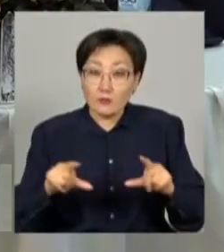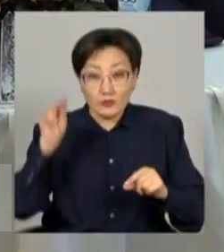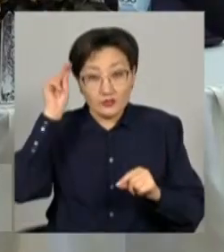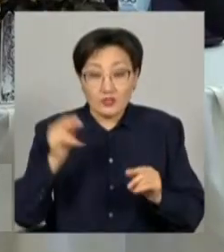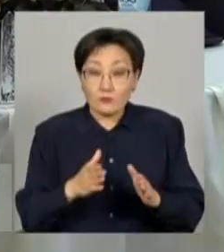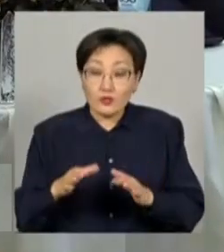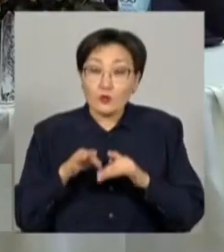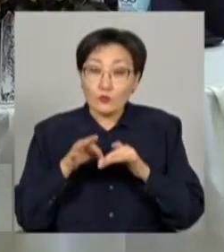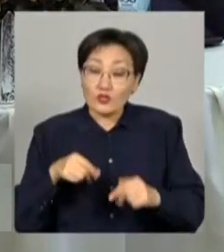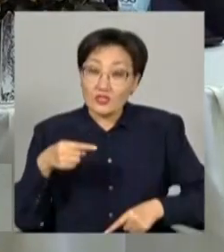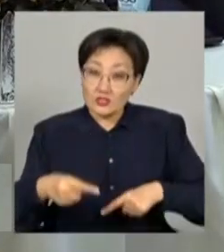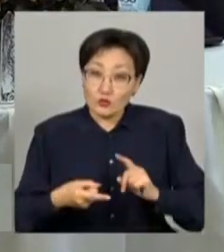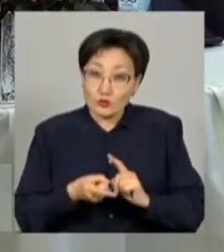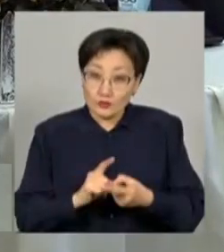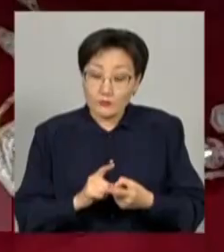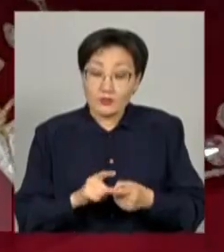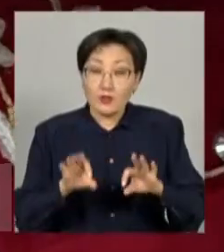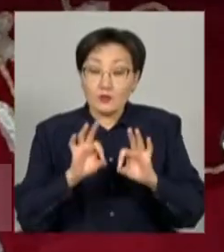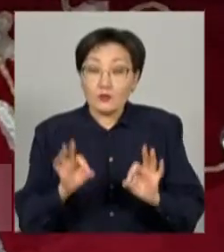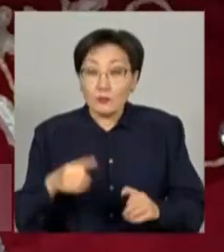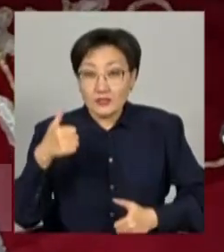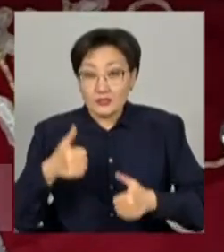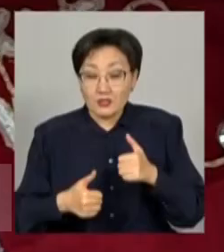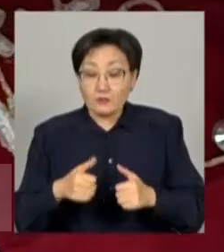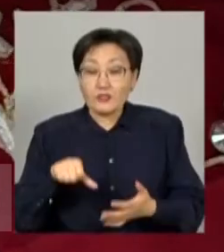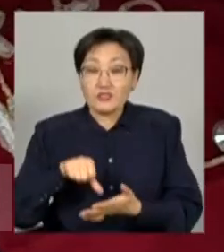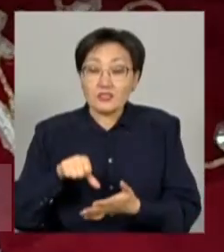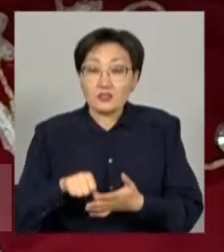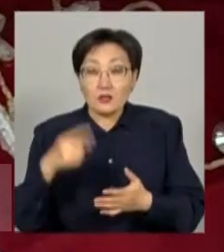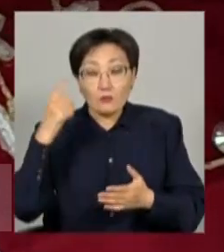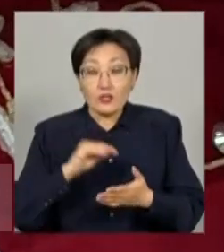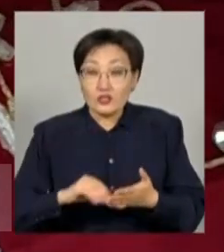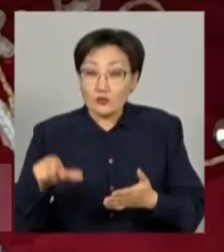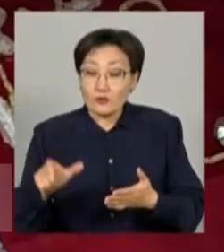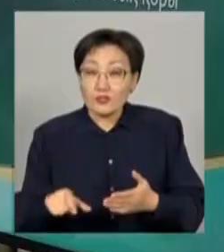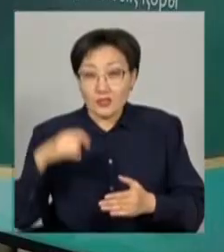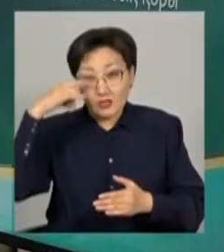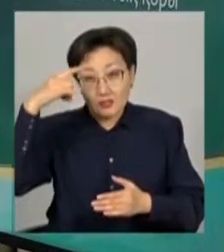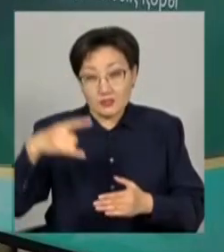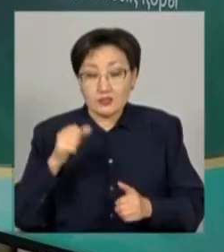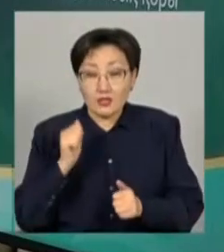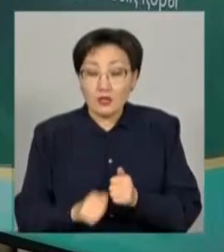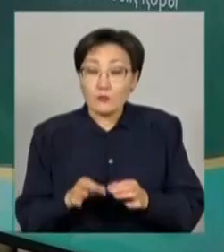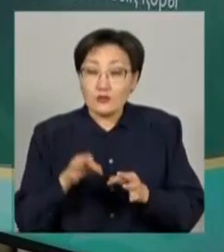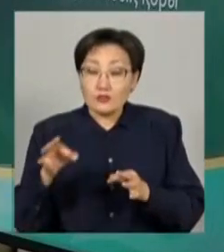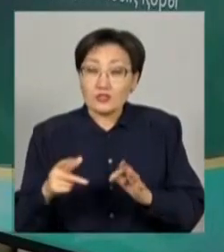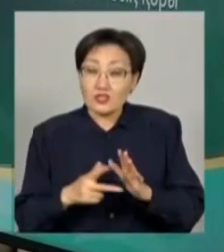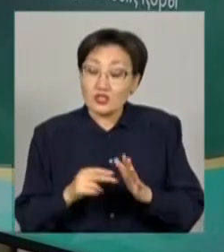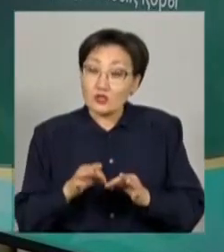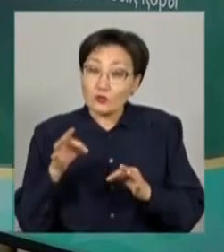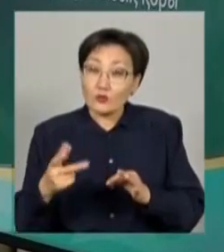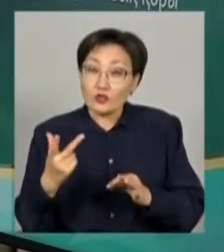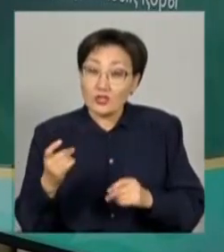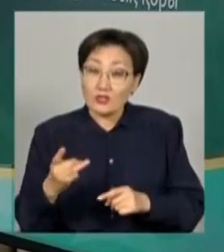интернатында өтуі дәстүрге айналған. Ал өнер додасына қатысып бақ сынаған ақындар еліміздің түкпір-түкпірінен атап айтқанда 8 облыс пен